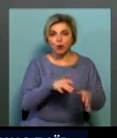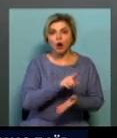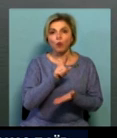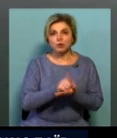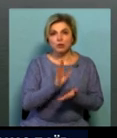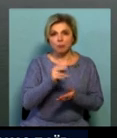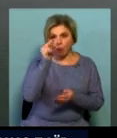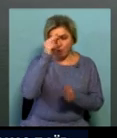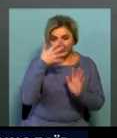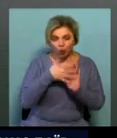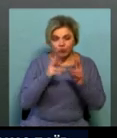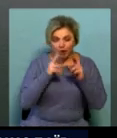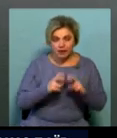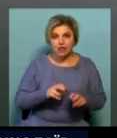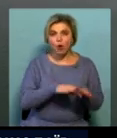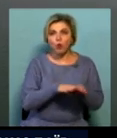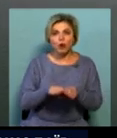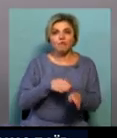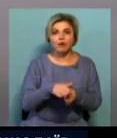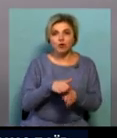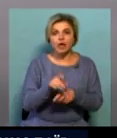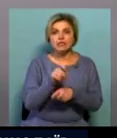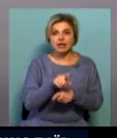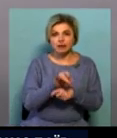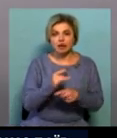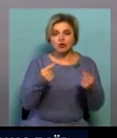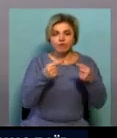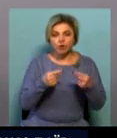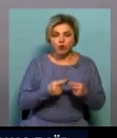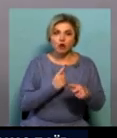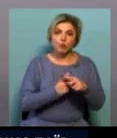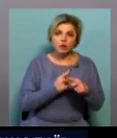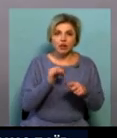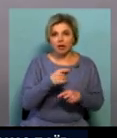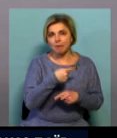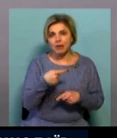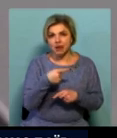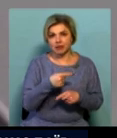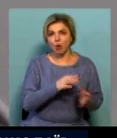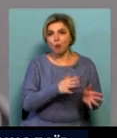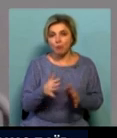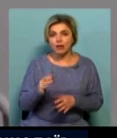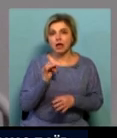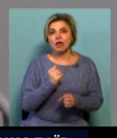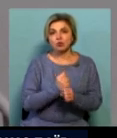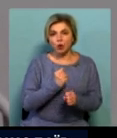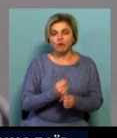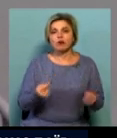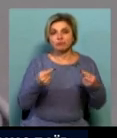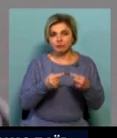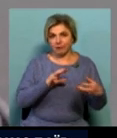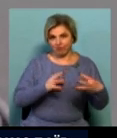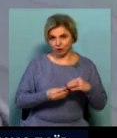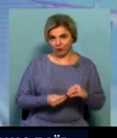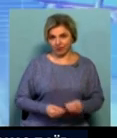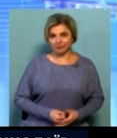буде проаналізовано рівень виконання визначених задач, визначені позитивні та негативні моменти та зроблені відповідні